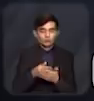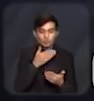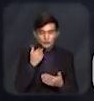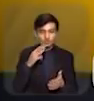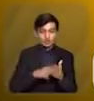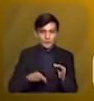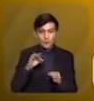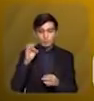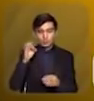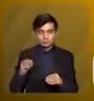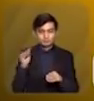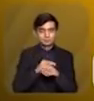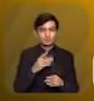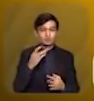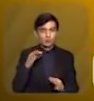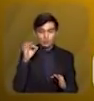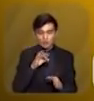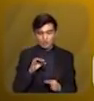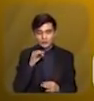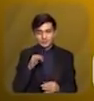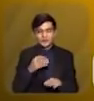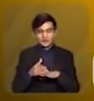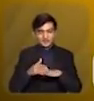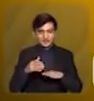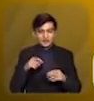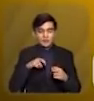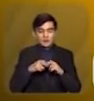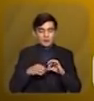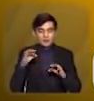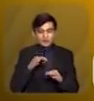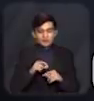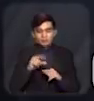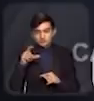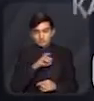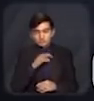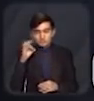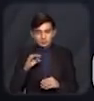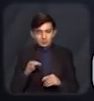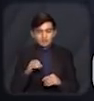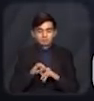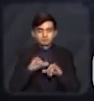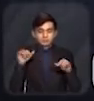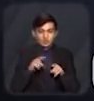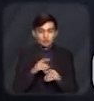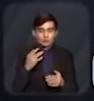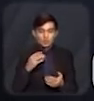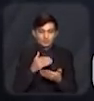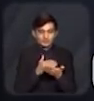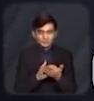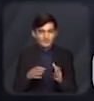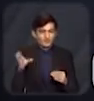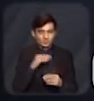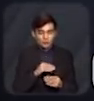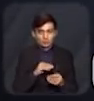айыппұл мөлшері, банктің несие шартына сәйкес айыппұлдар мен өсімпұлдардың өзге түрлері, сақтандыру шартын жасауға жеттілігі